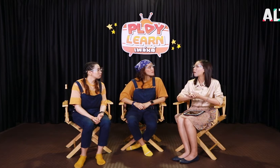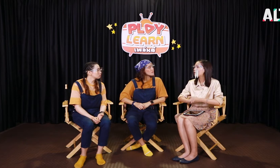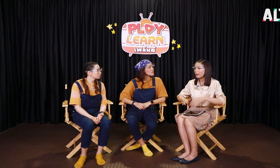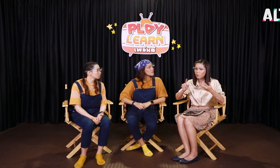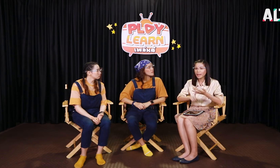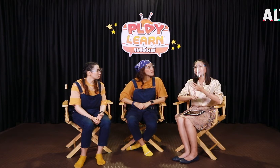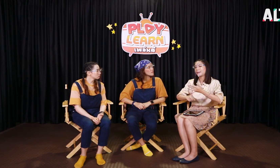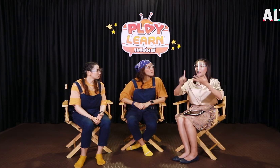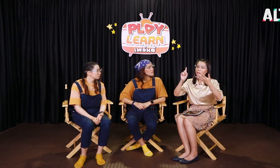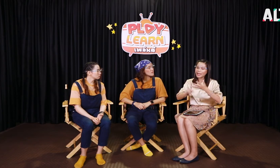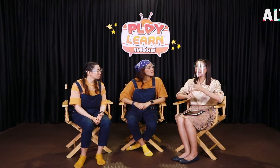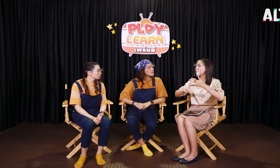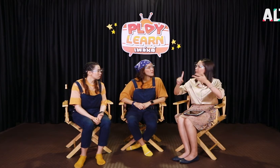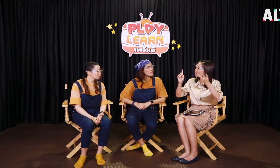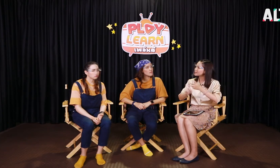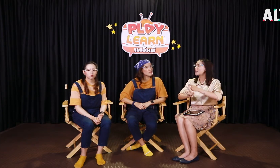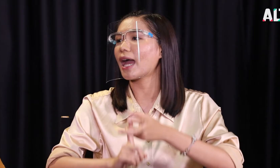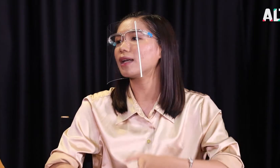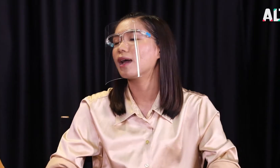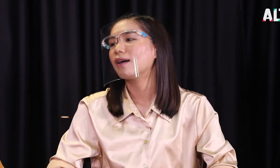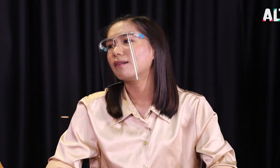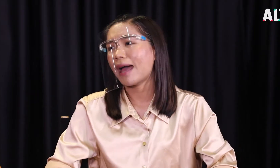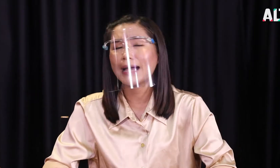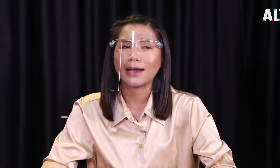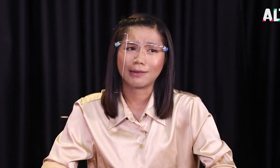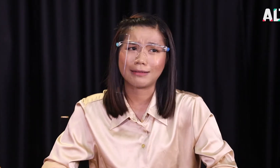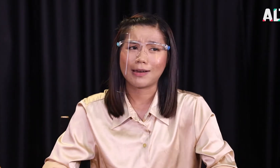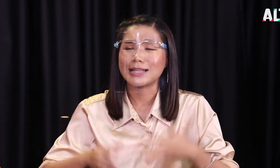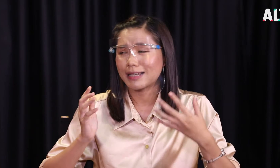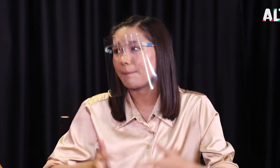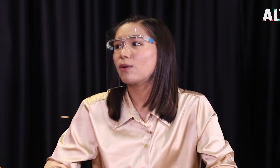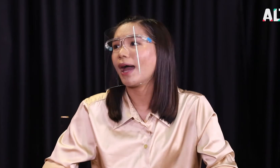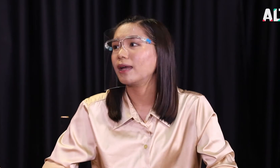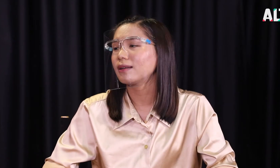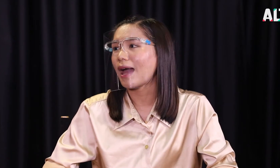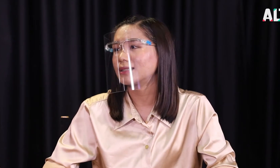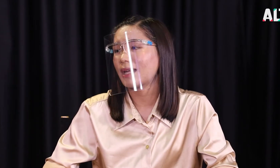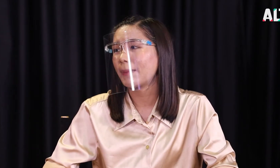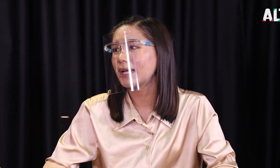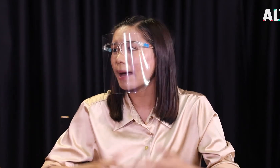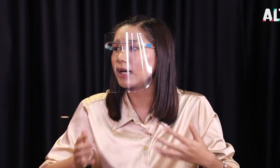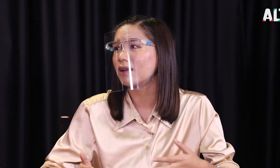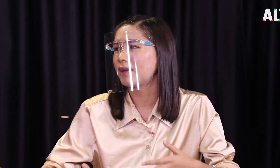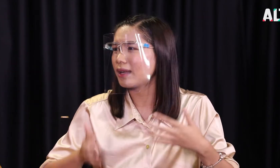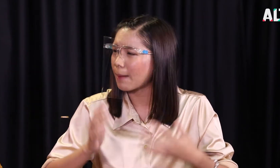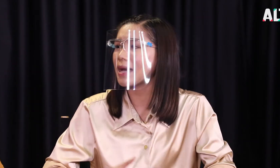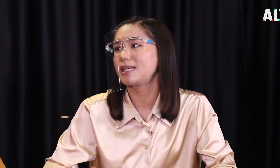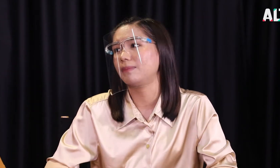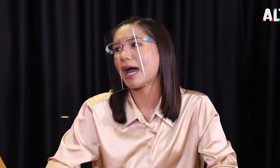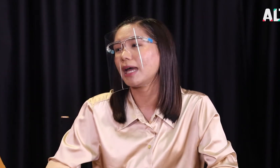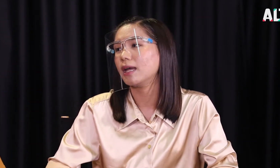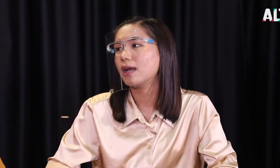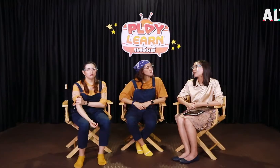ตยบอกไปวิ่งเสร็จไปว่ายน้ำไปปั่นจักรยานร่างกายของเราเนี่ยก็อาจจะรับไม่ไหวอาจจะทำให้กล้ามเนื้อของเราเนี่ยได้รับบ